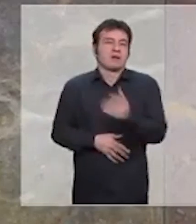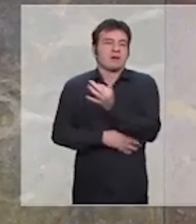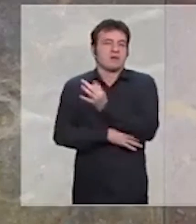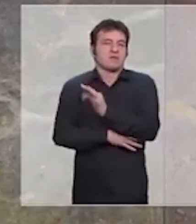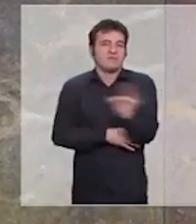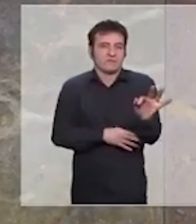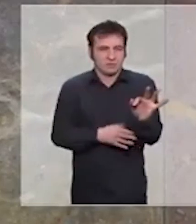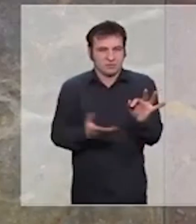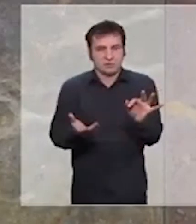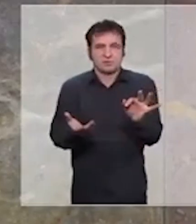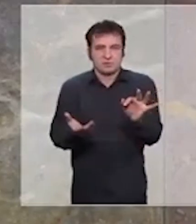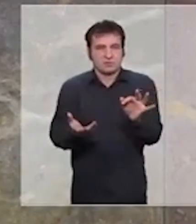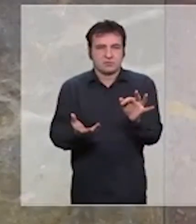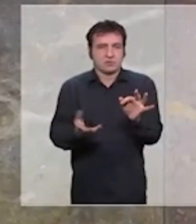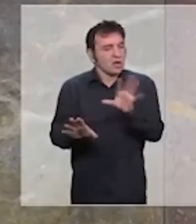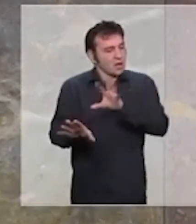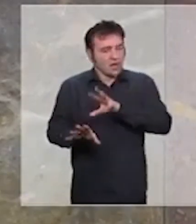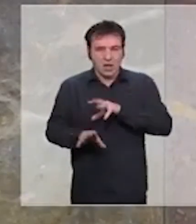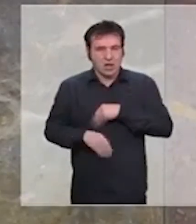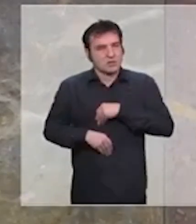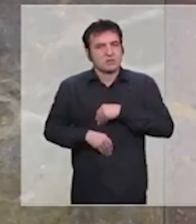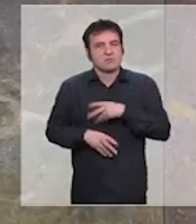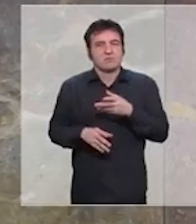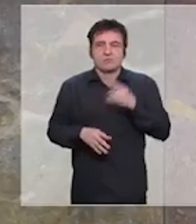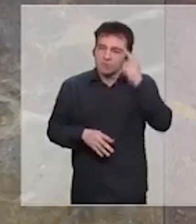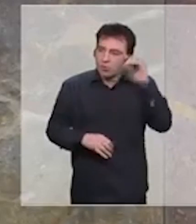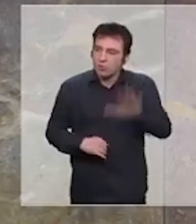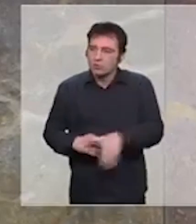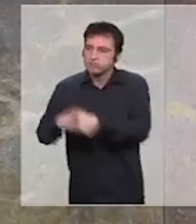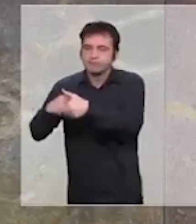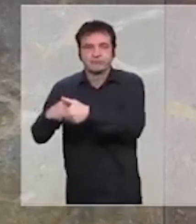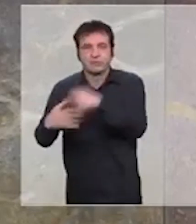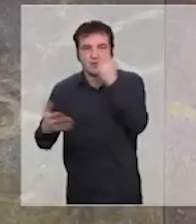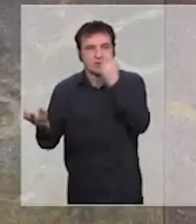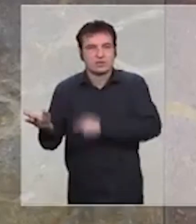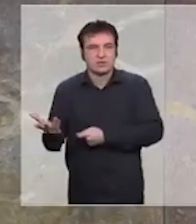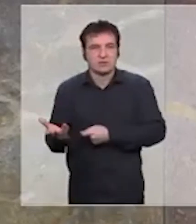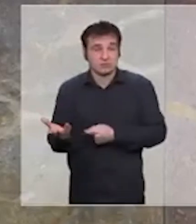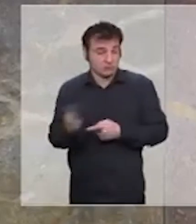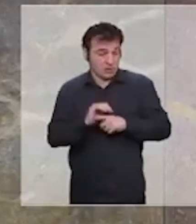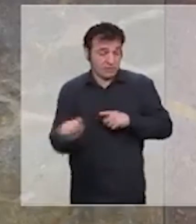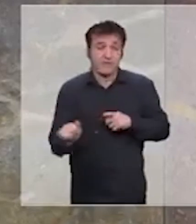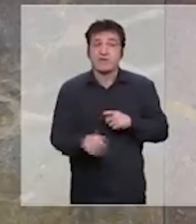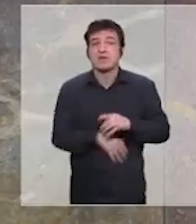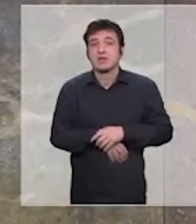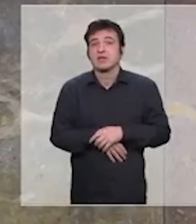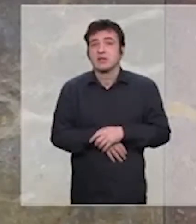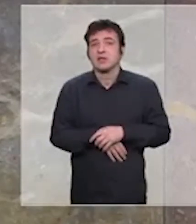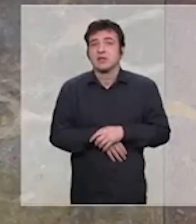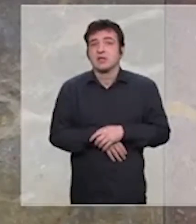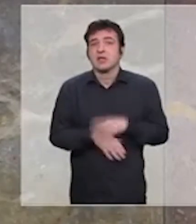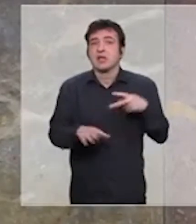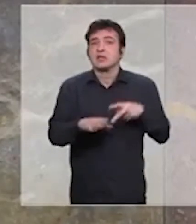France prenne toute sa part en soutien à l'Ukraine. C'est ce que nous faisons depuis le début de ce